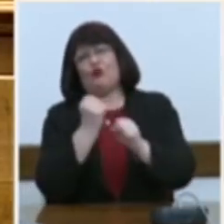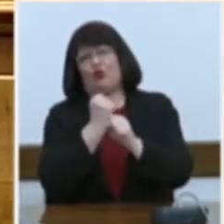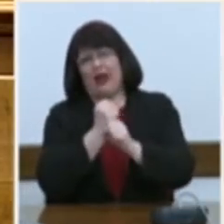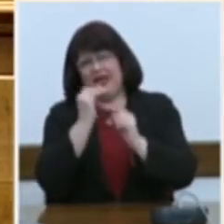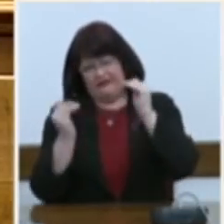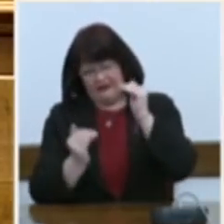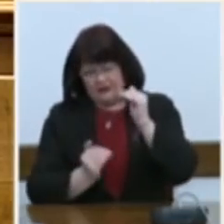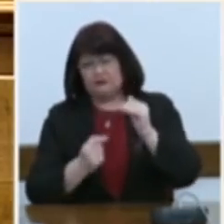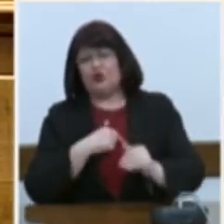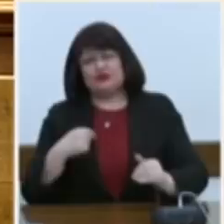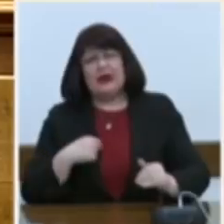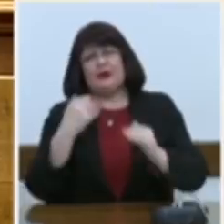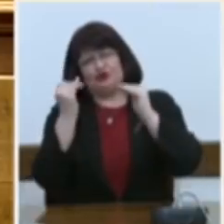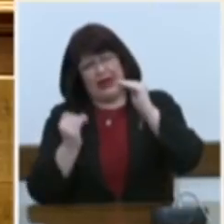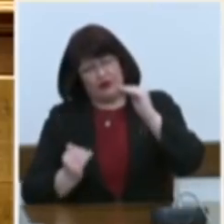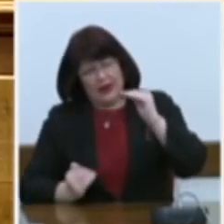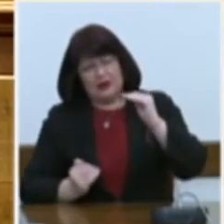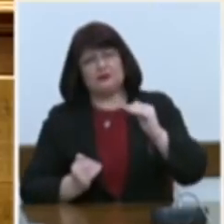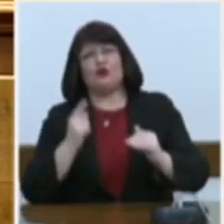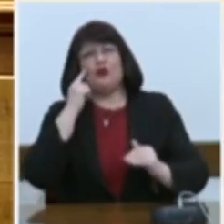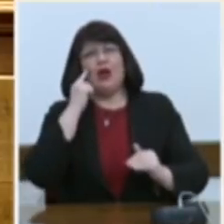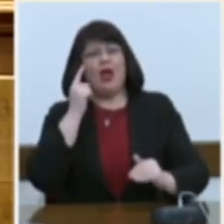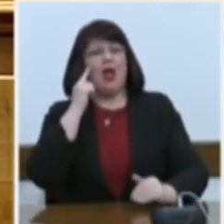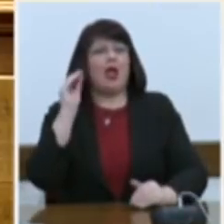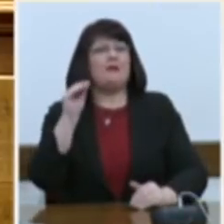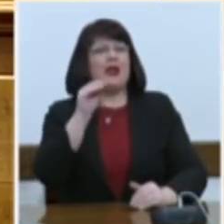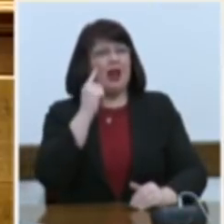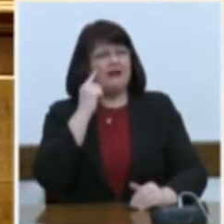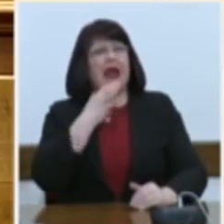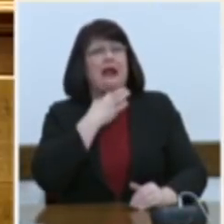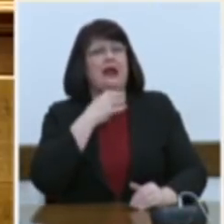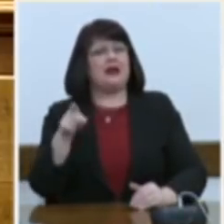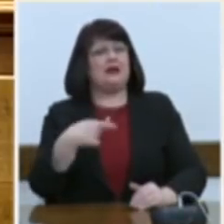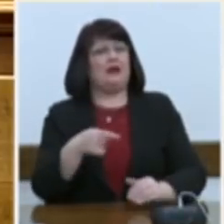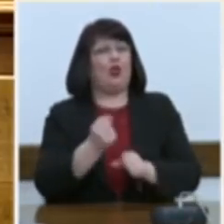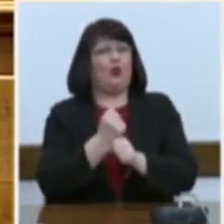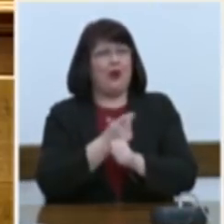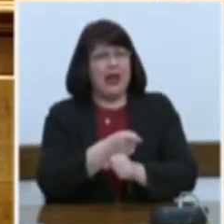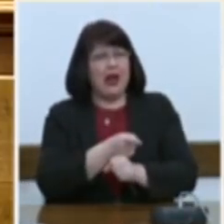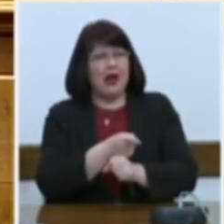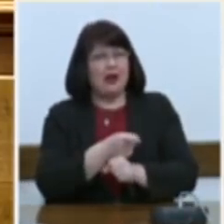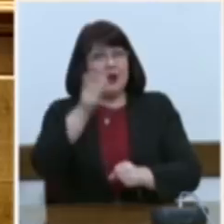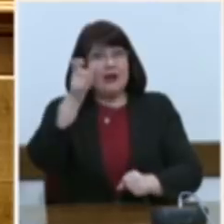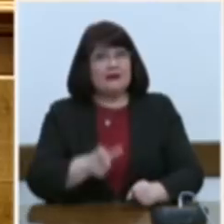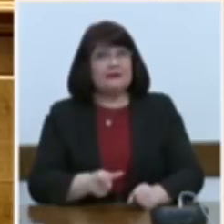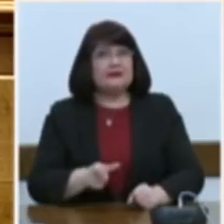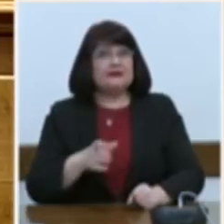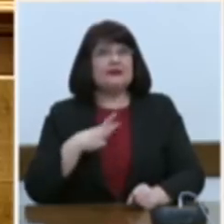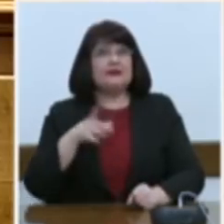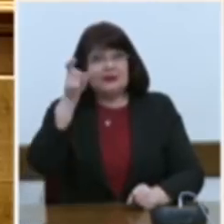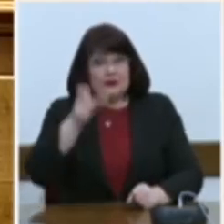αυτόν ή εκμεταλλευόμενος την ανάγκη ενός προσώπου να εργαστεί, απαιτείται έγκληση του θύματος και δεν